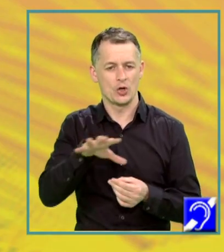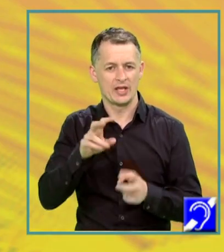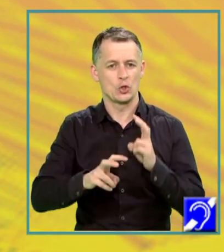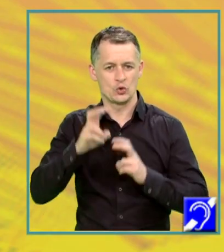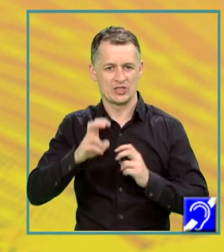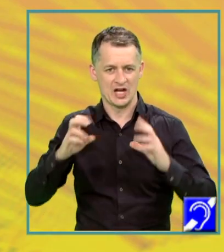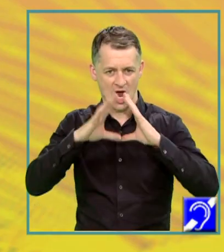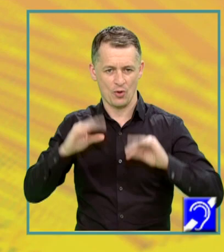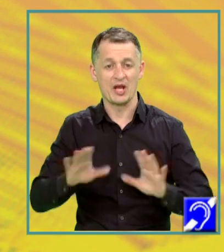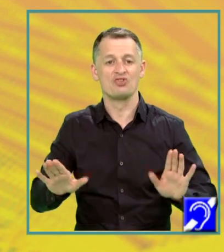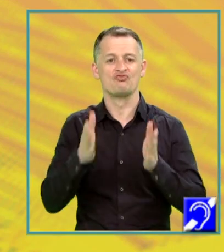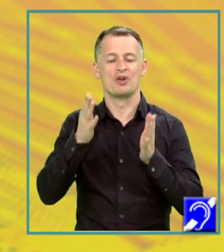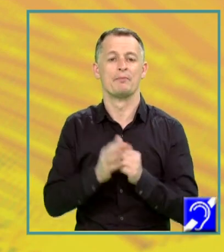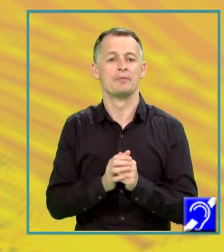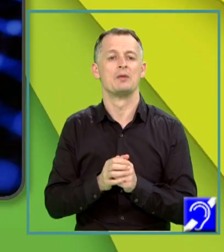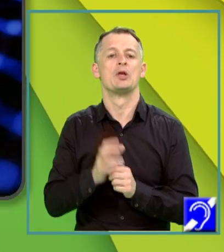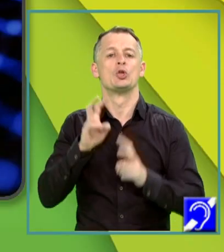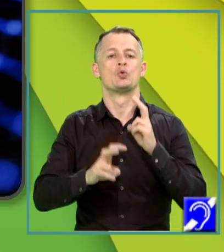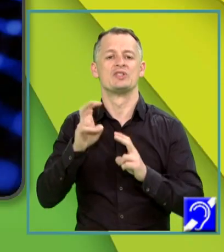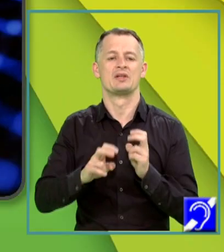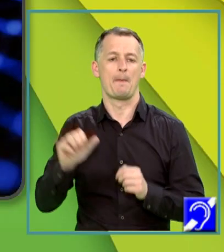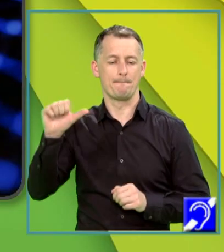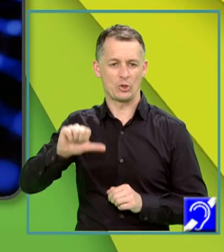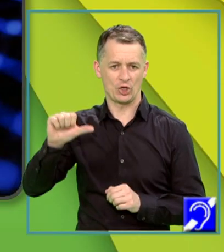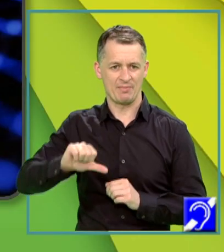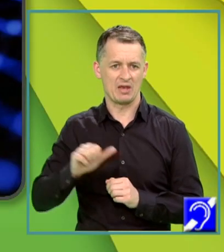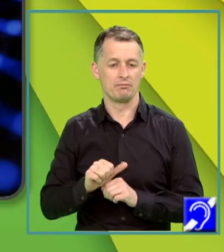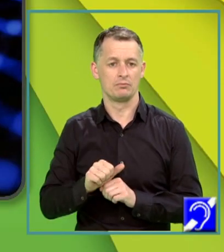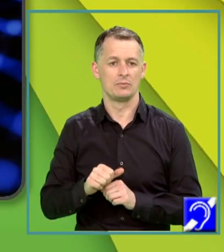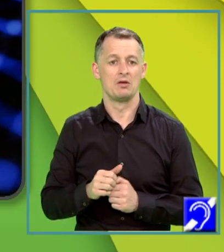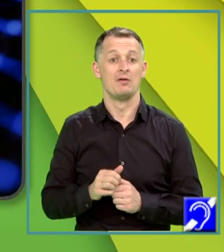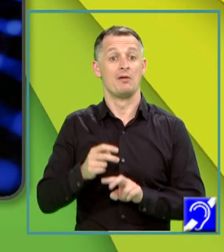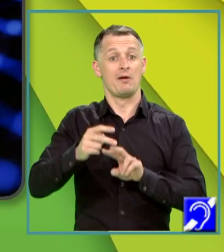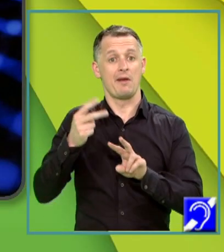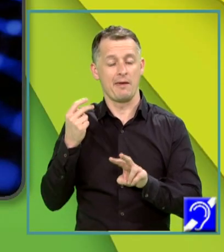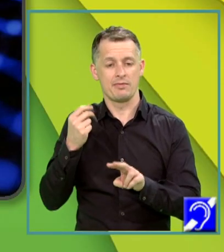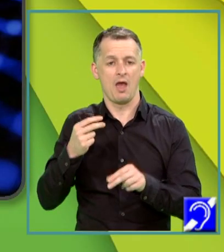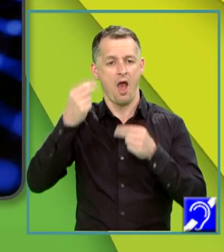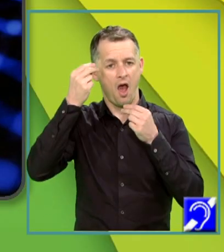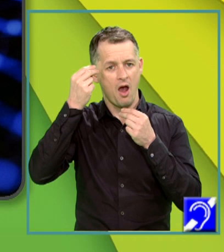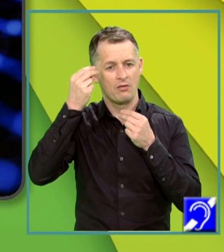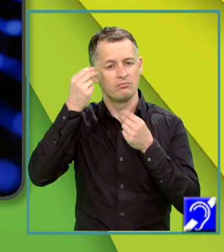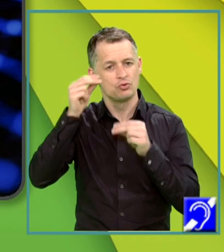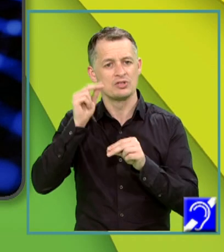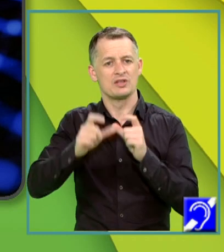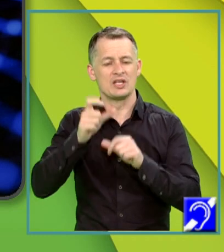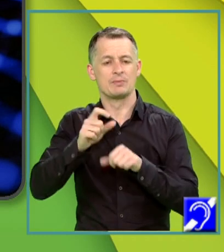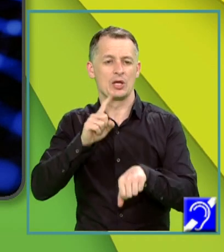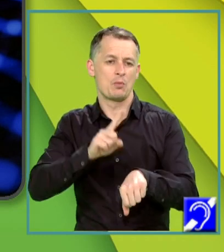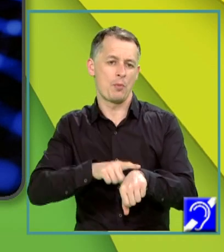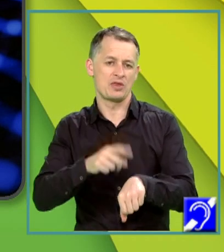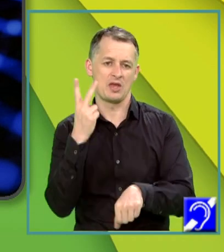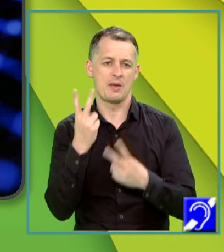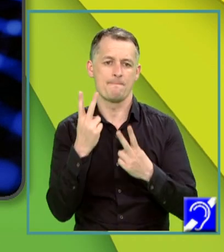noastră și vom începe cu industria petrochimică nu înainte însă de a amintit două momente importante legate de petrol